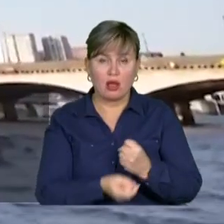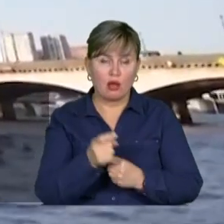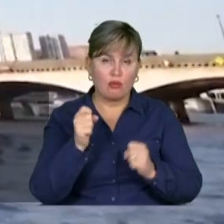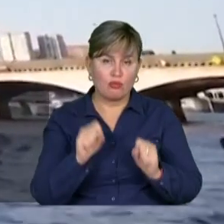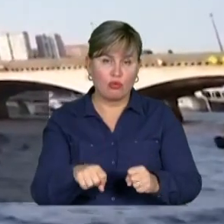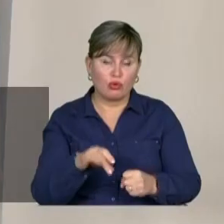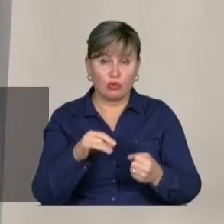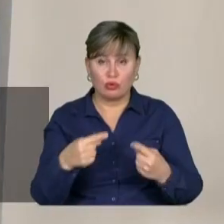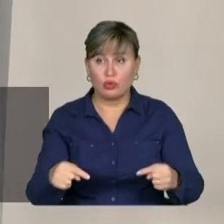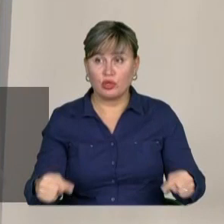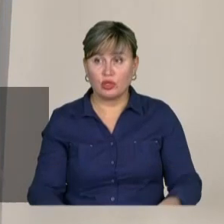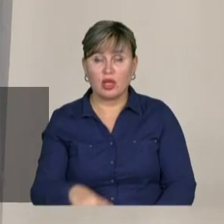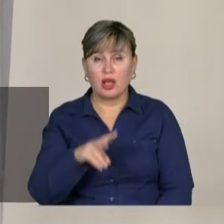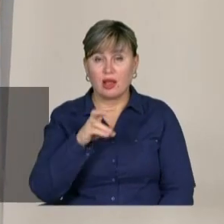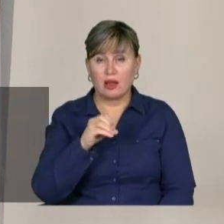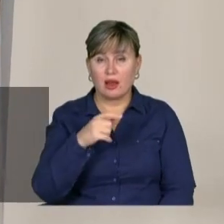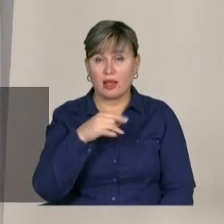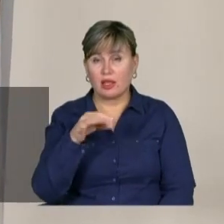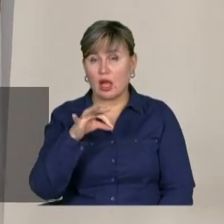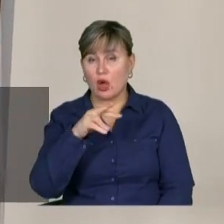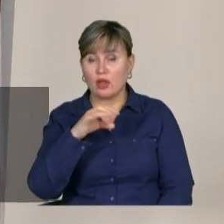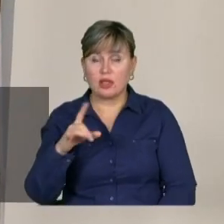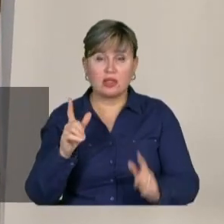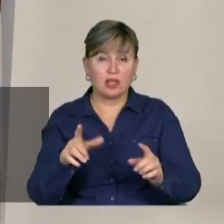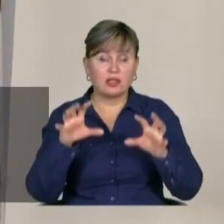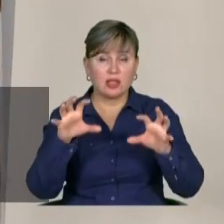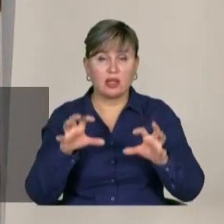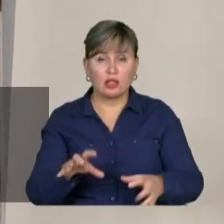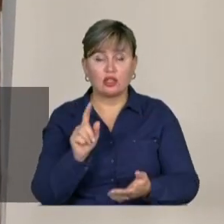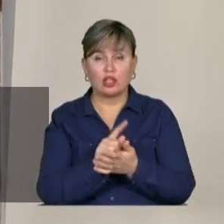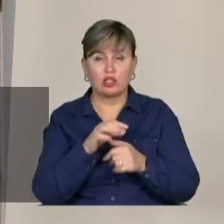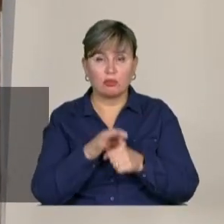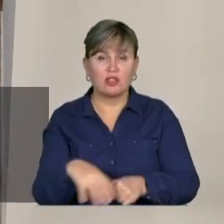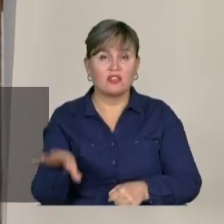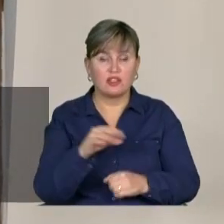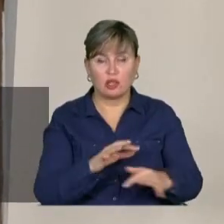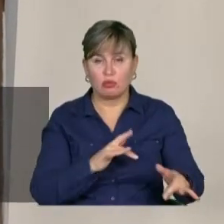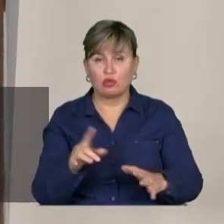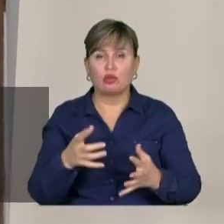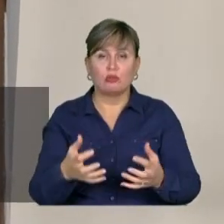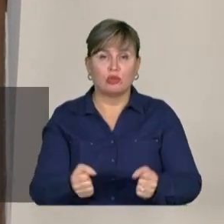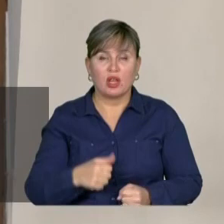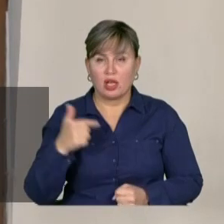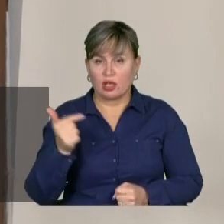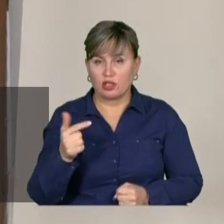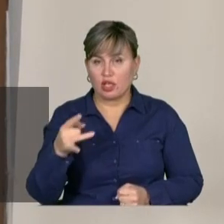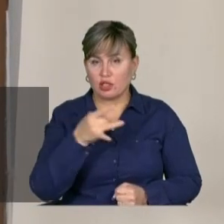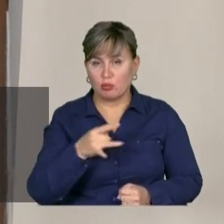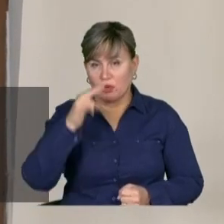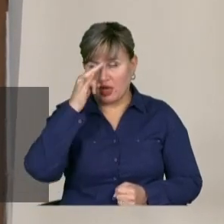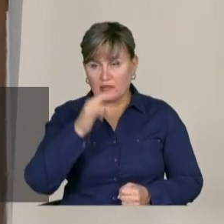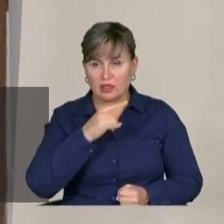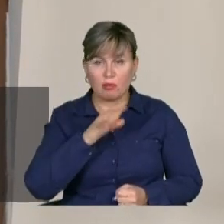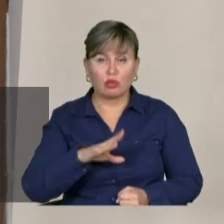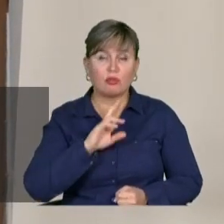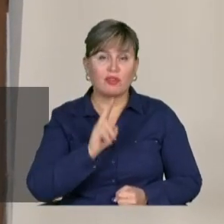и легионеры. Легионеры, согласно законодательству, должны пройти все процедуры, чтобы получить гражданство Республики Казахстан. Потом они